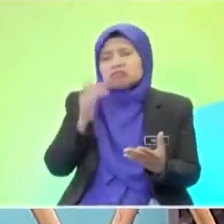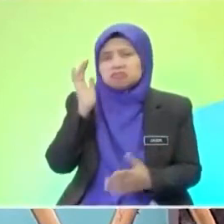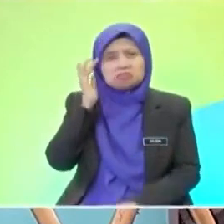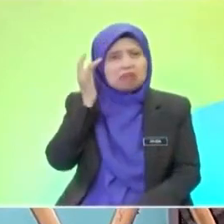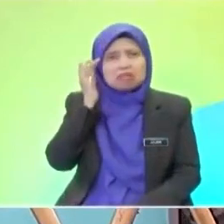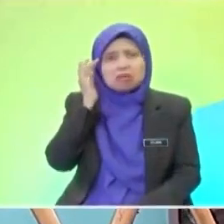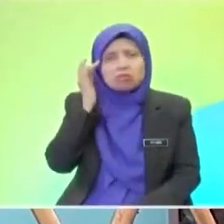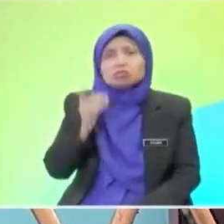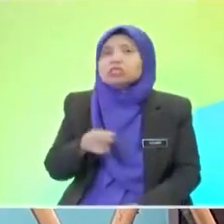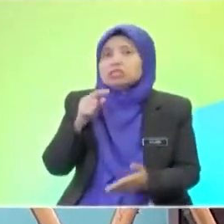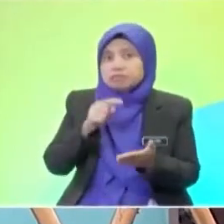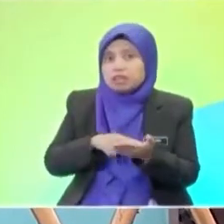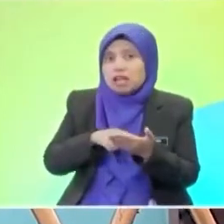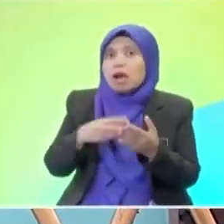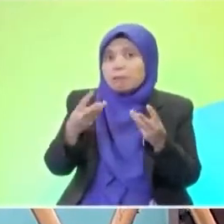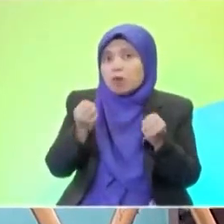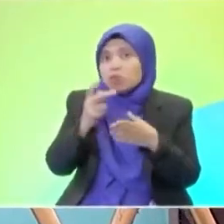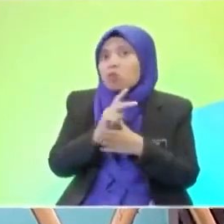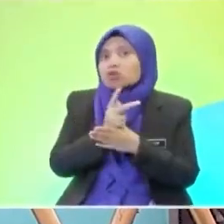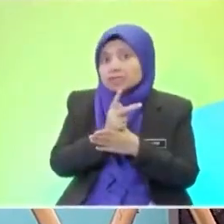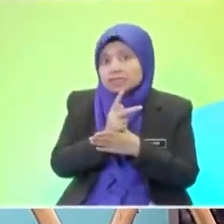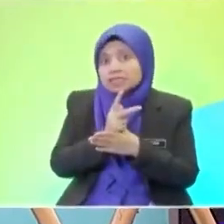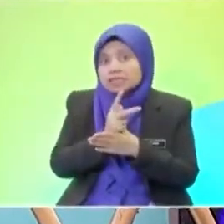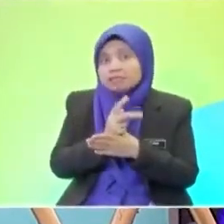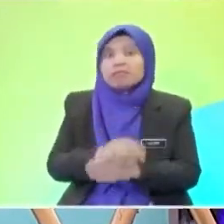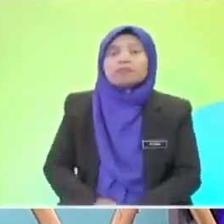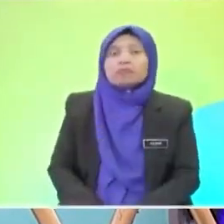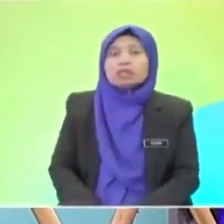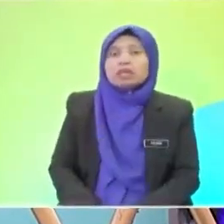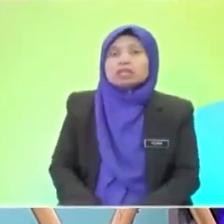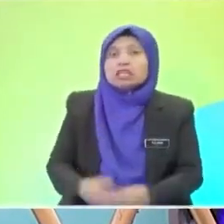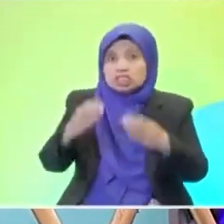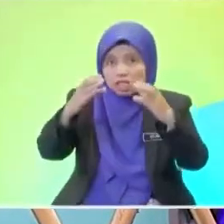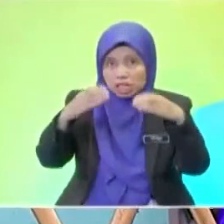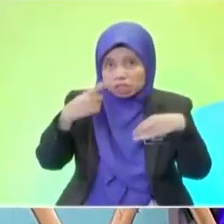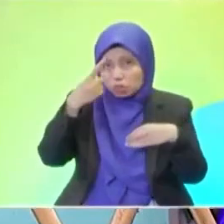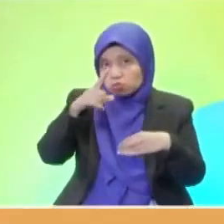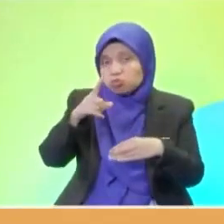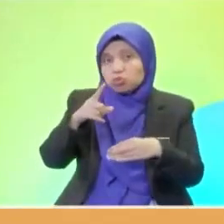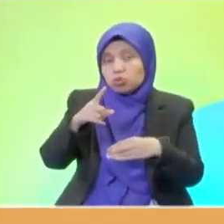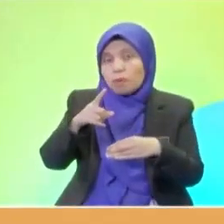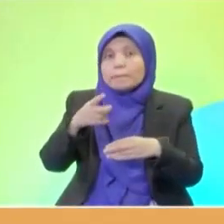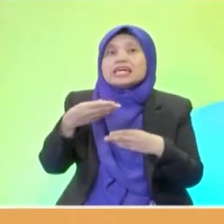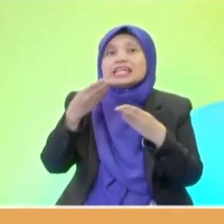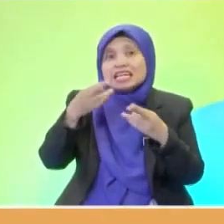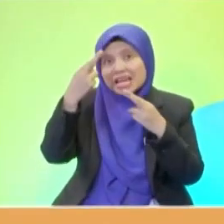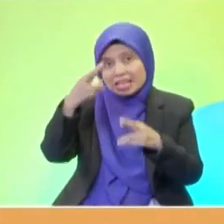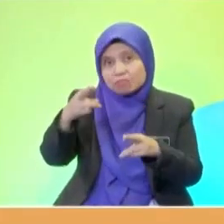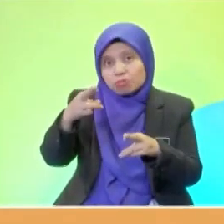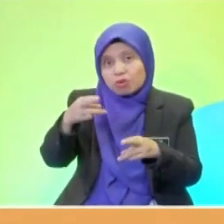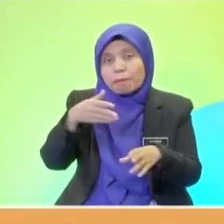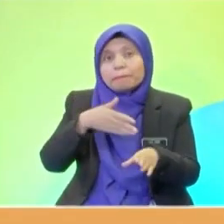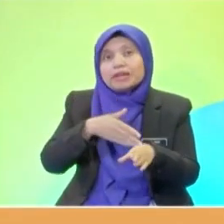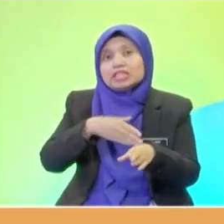ah inilah Saya anak kongsikan Baiklah tips untuk mendengar dan memberikan respon terhadap soal lain